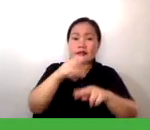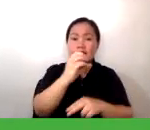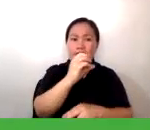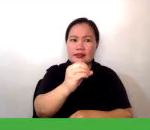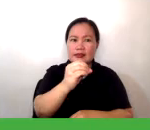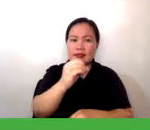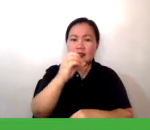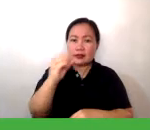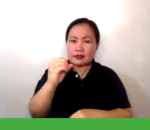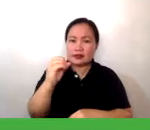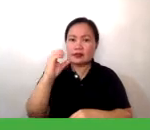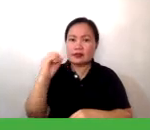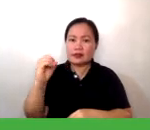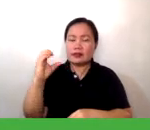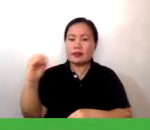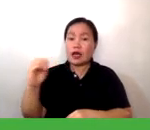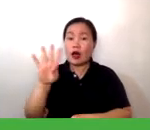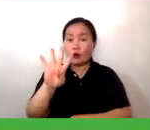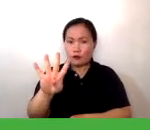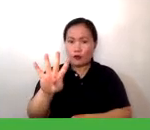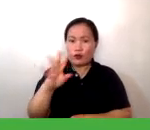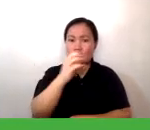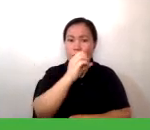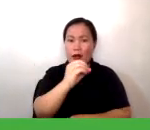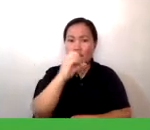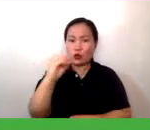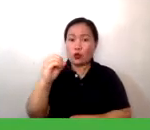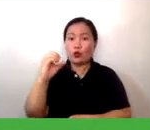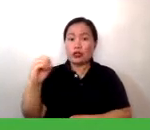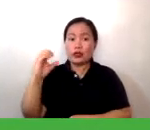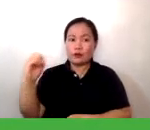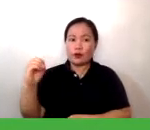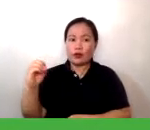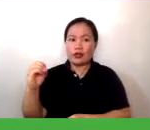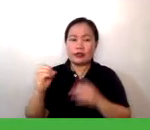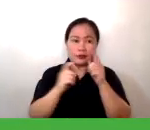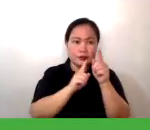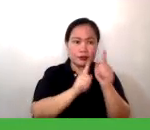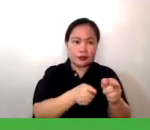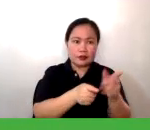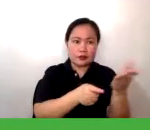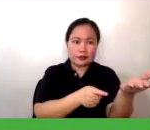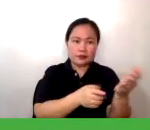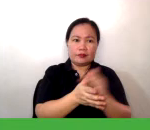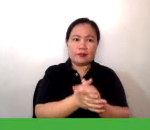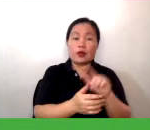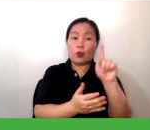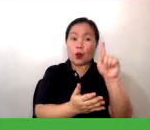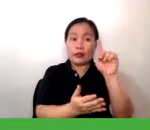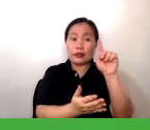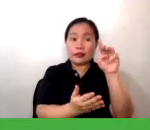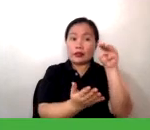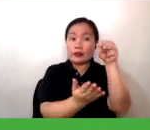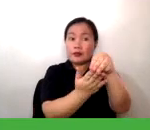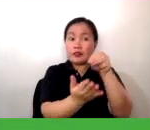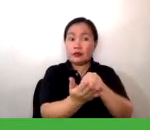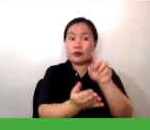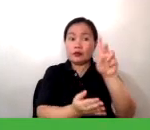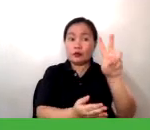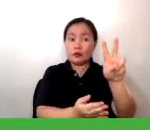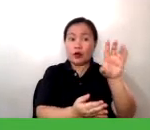na 0. So, lalagyan natin yan ng 4 na zeros. And then, the answer will be